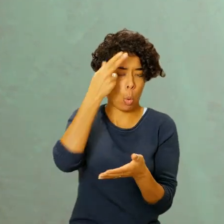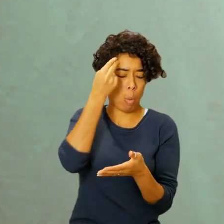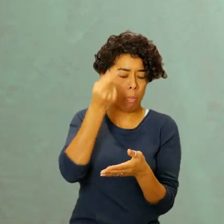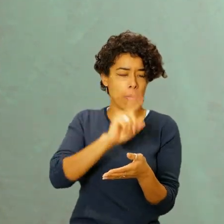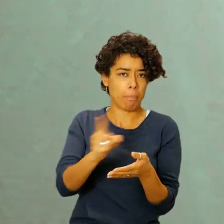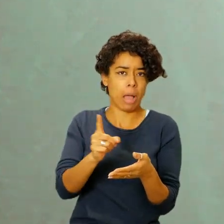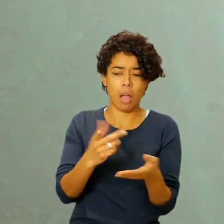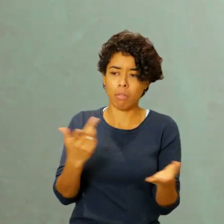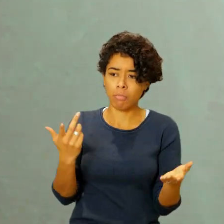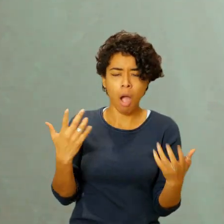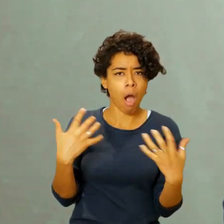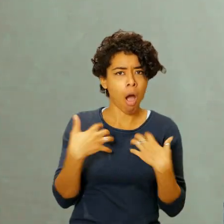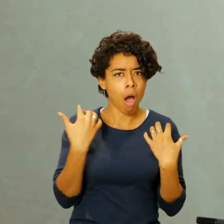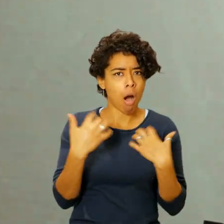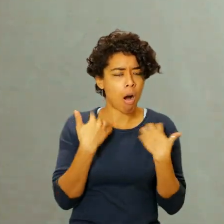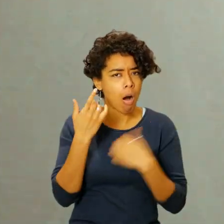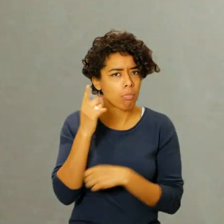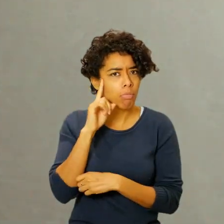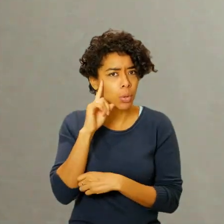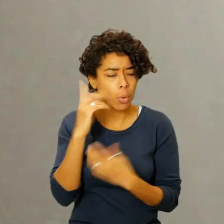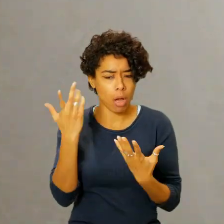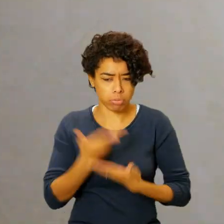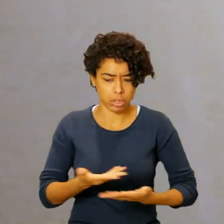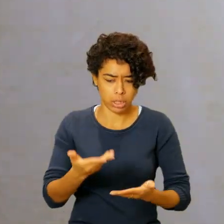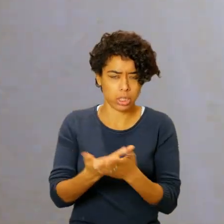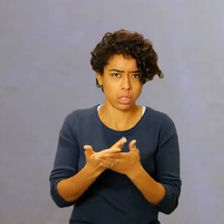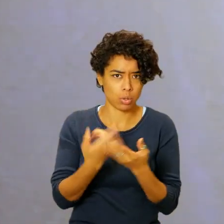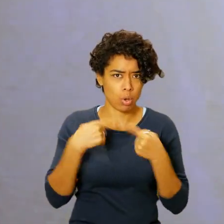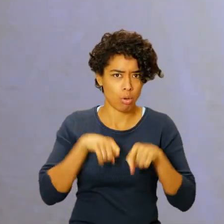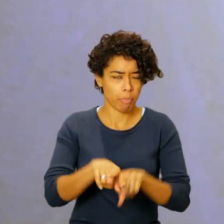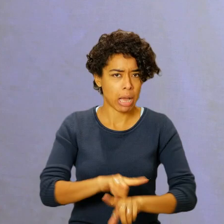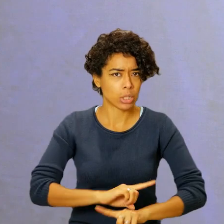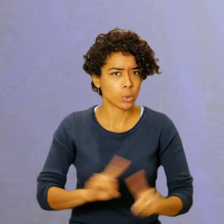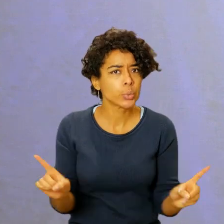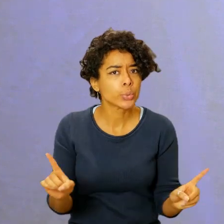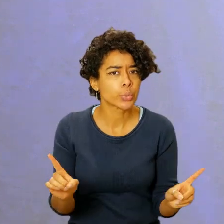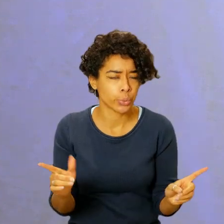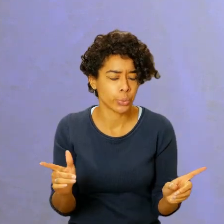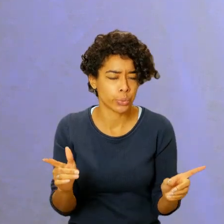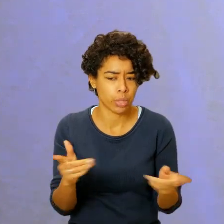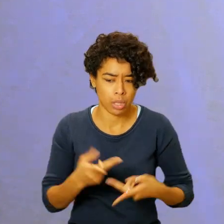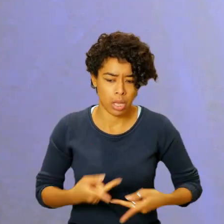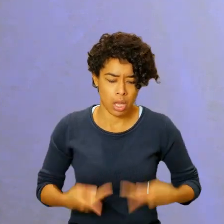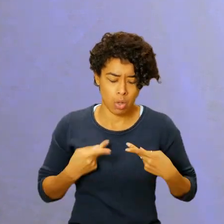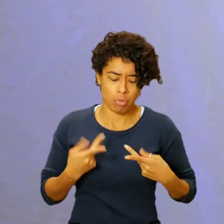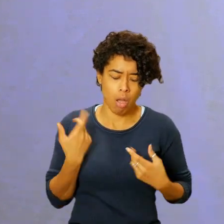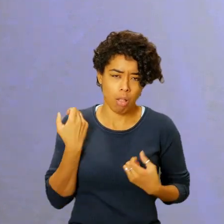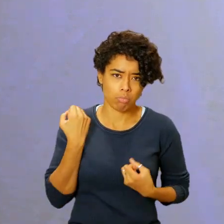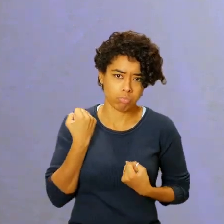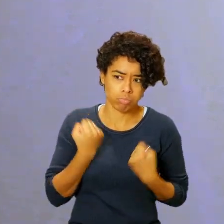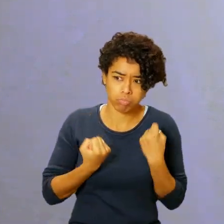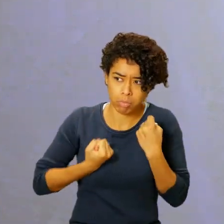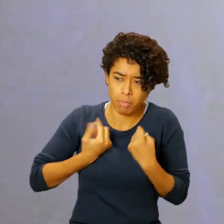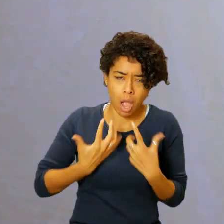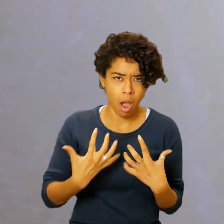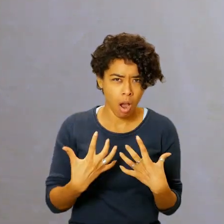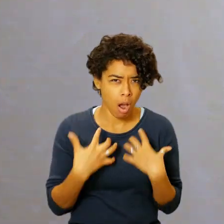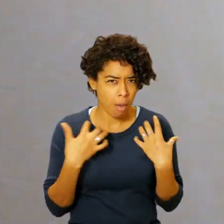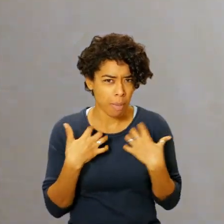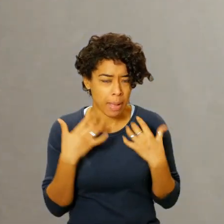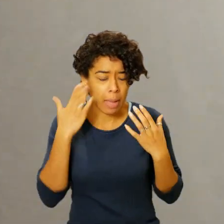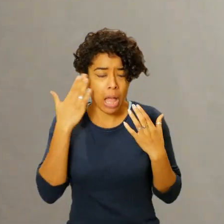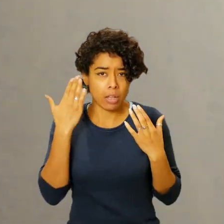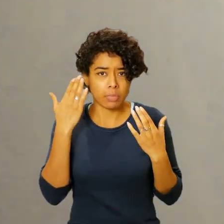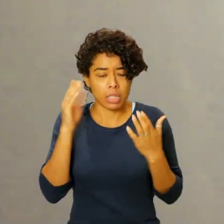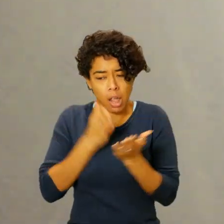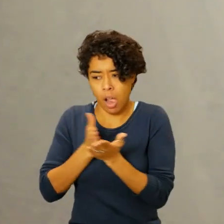qu'on est même mécontent parce que on vit des situations d'injustice, on vit des choses qui nous froissent parfois mais qui nous poussent à